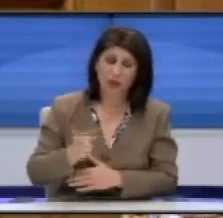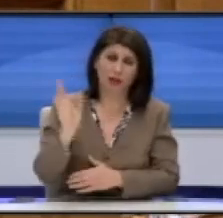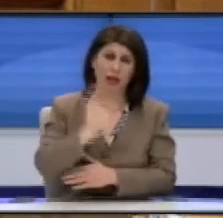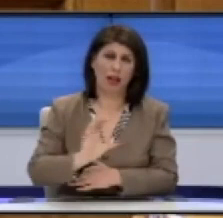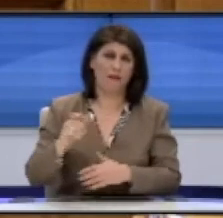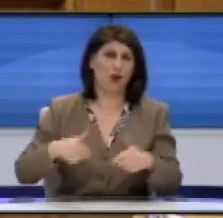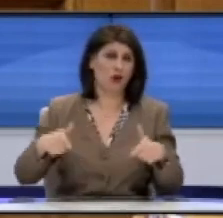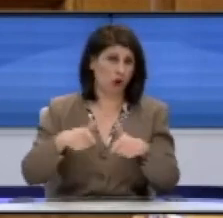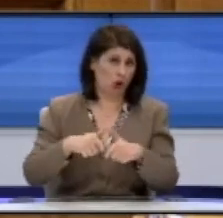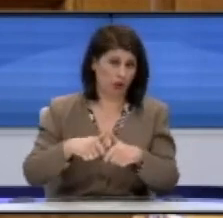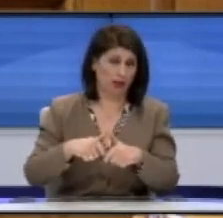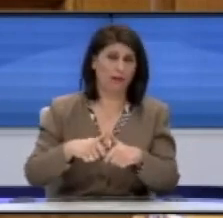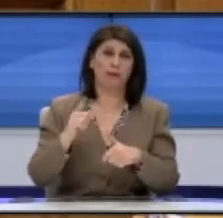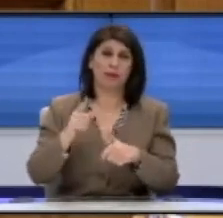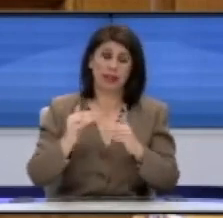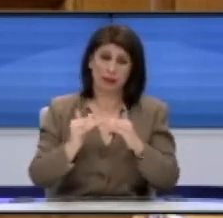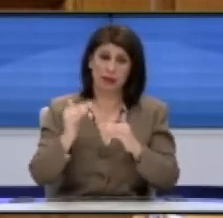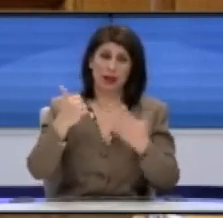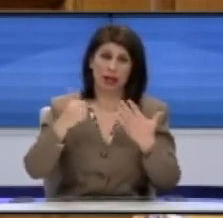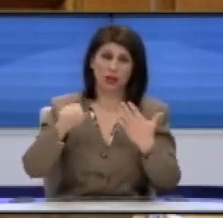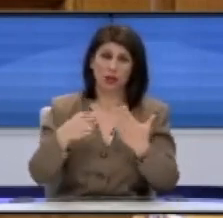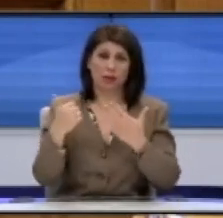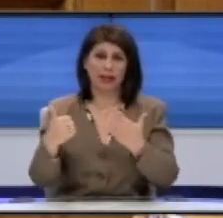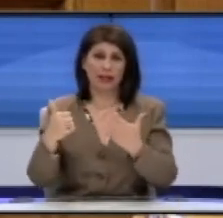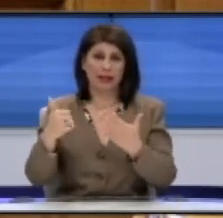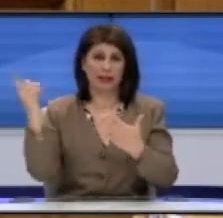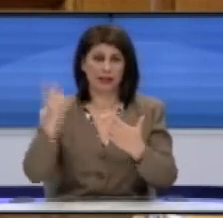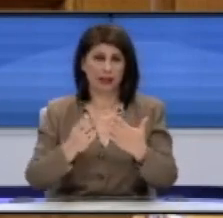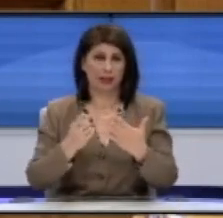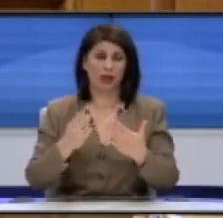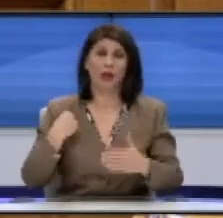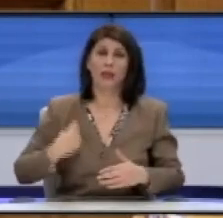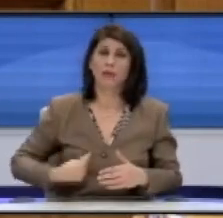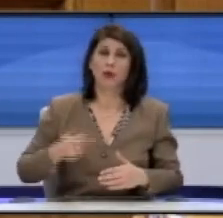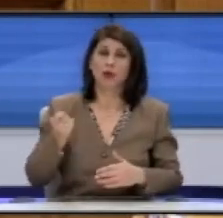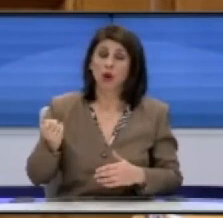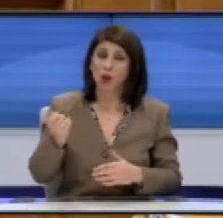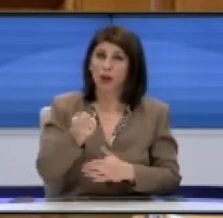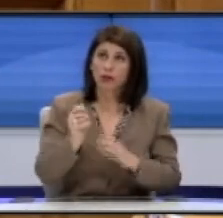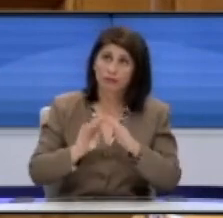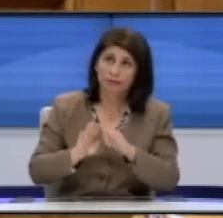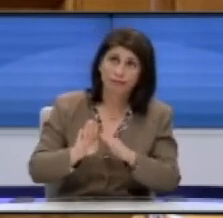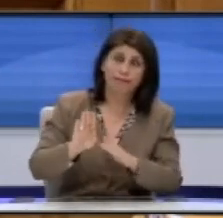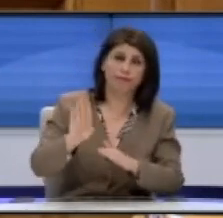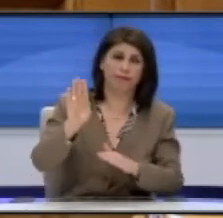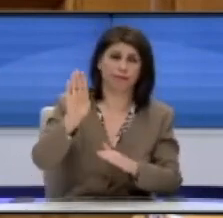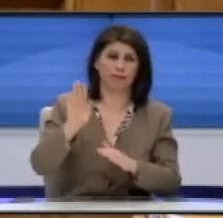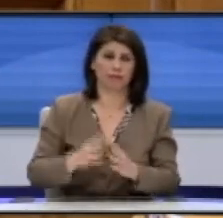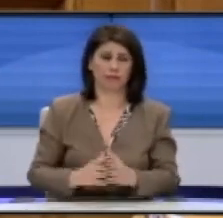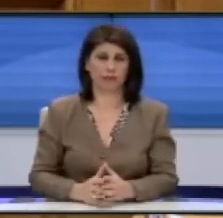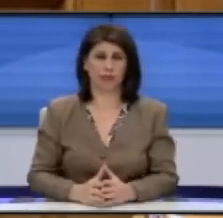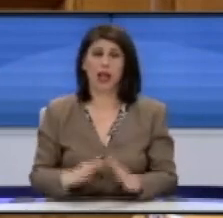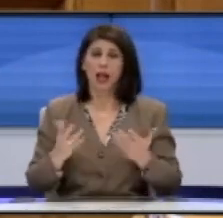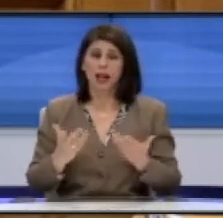του Προέδρου της ΑΔΕ, του κυρίου Ράμου, κατά του κυρίου Ντογιάκου. Ο κύριος Χρήστος Ράμος, σε οργισμένο ύφος,